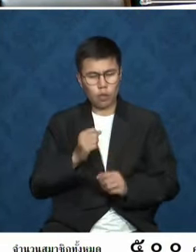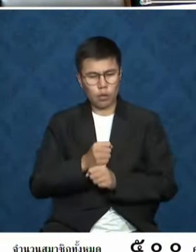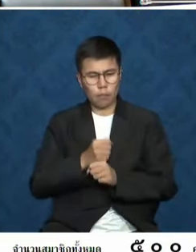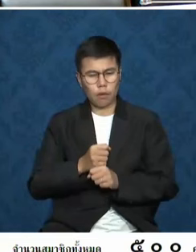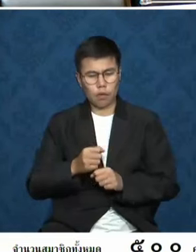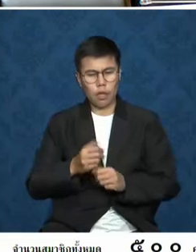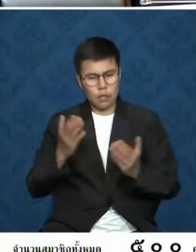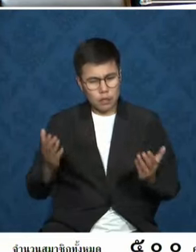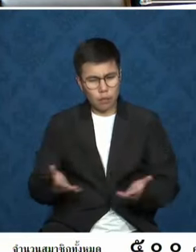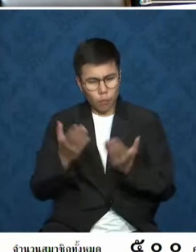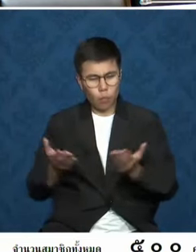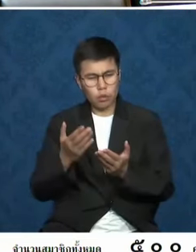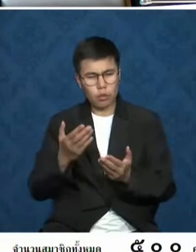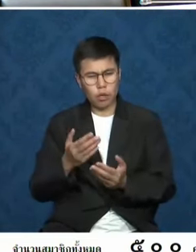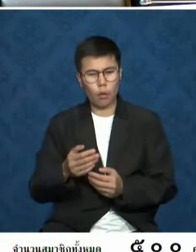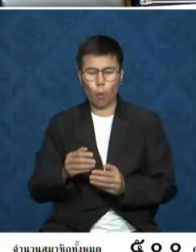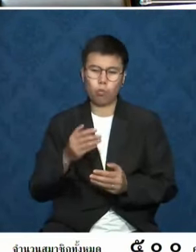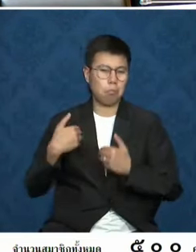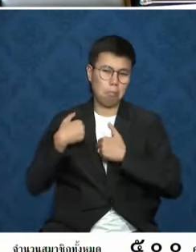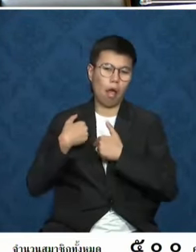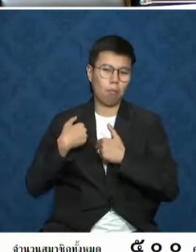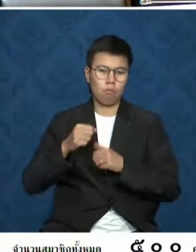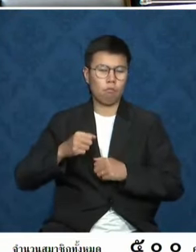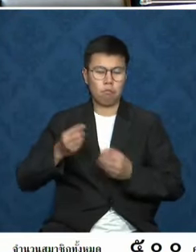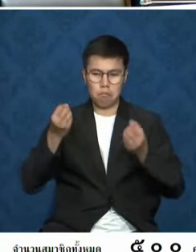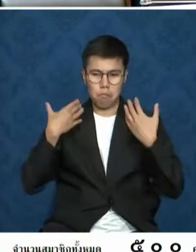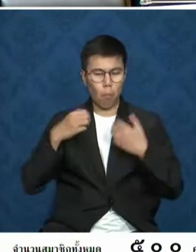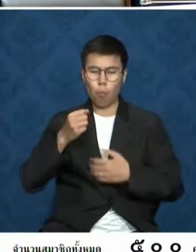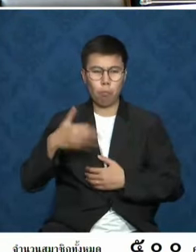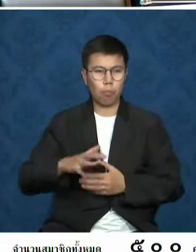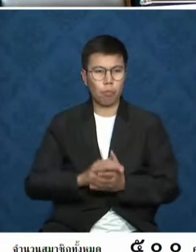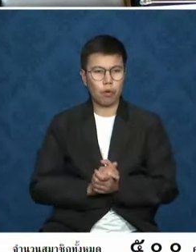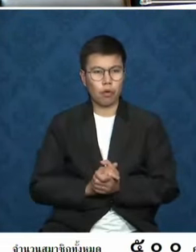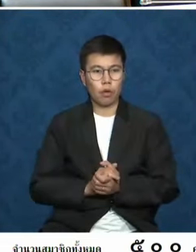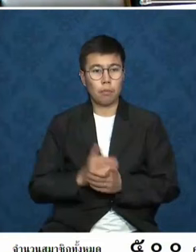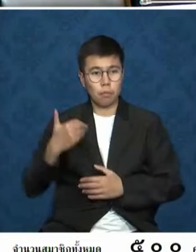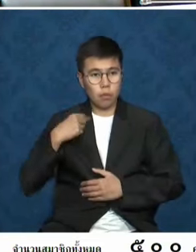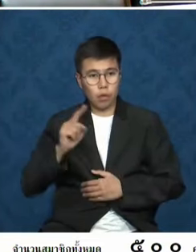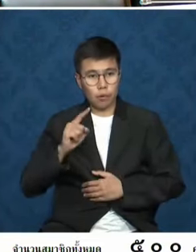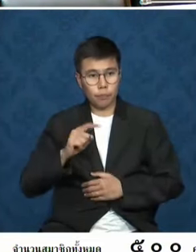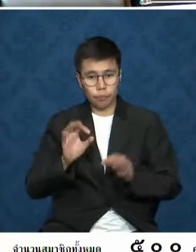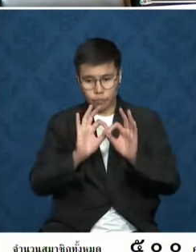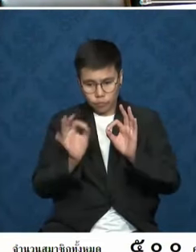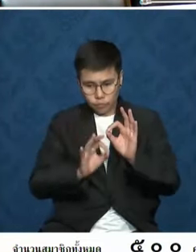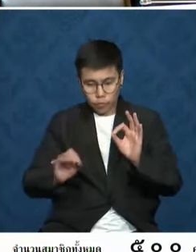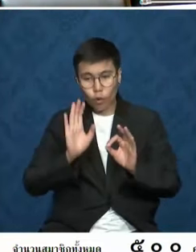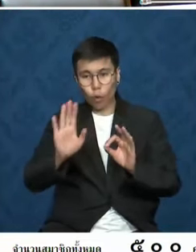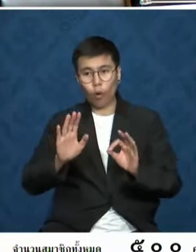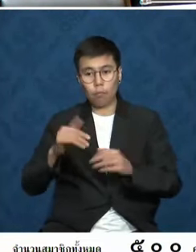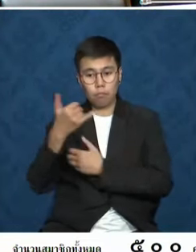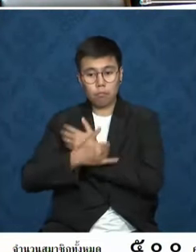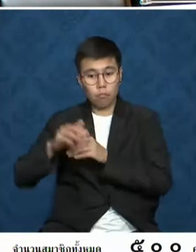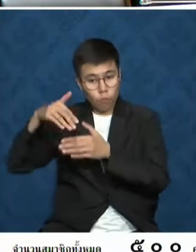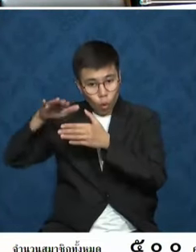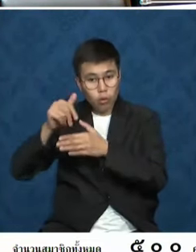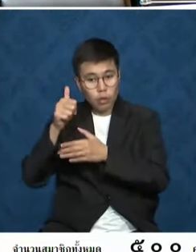สะปอร์ตไม่สามารถทจะมาแกรตรนี้ได้แล้ est one of the commentsองนาตตกรรมบางอย่าง เป็ของต่ปเทศก็ได้